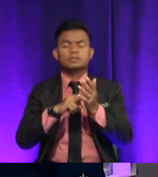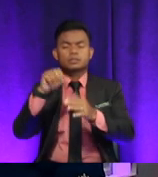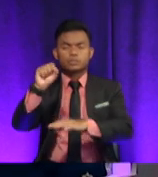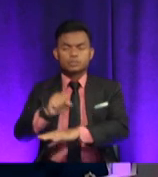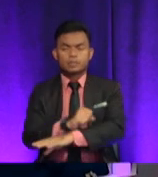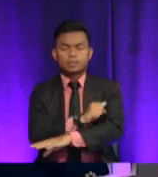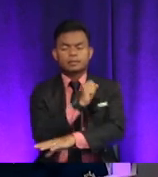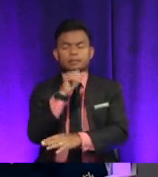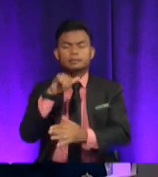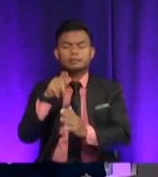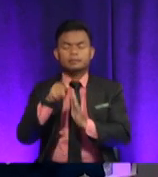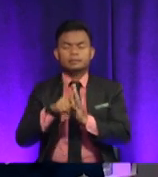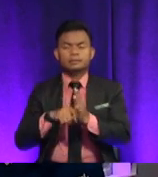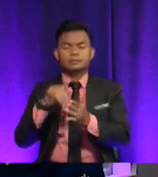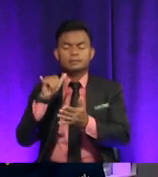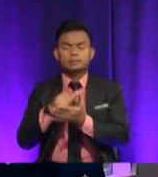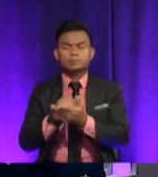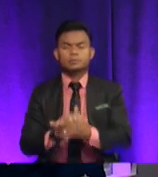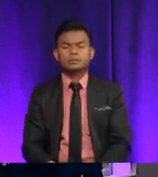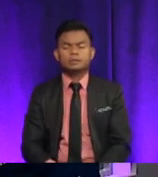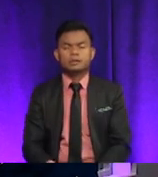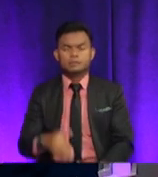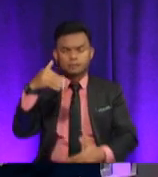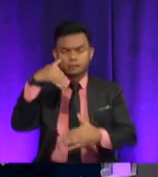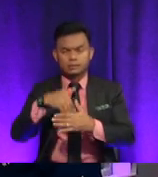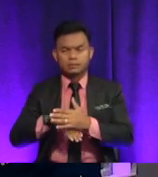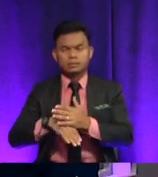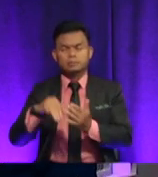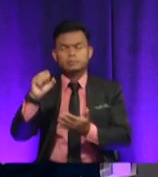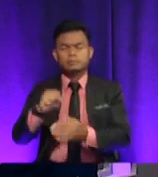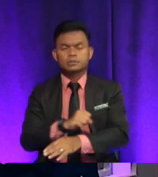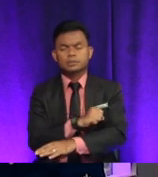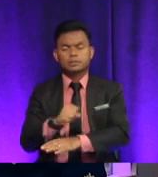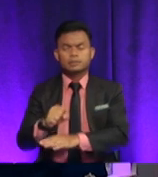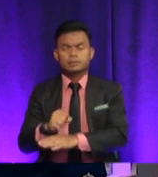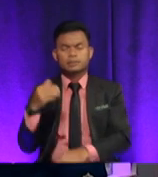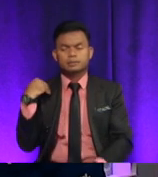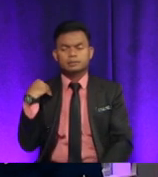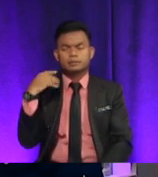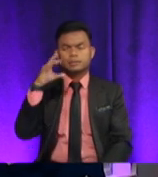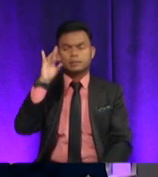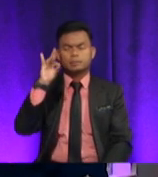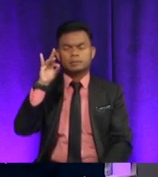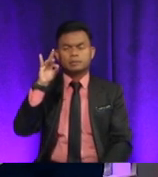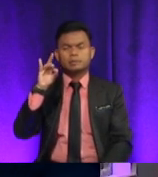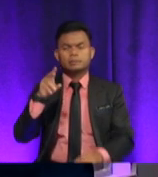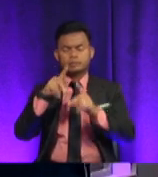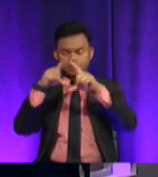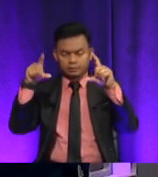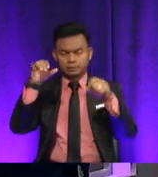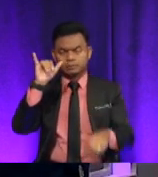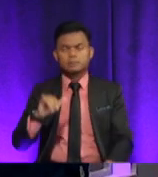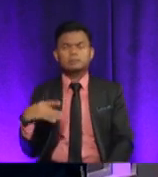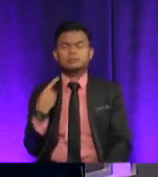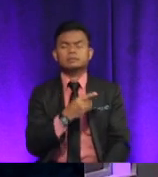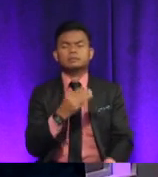Oke murid-murid mengetahui dalam syair Bidasari ini dia mempunyai 8 rangkap yang perlu kita kupaskan masuk ya pada petang ini ya Jadi kalau kita